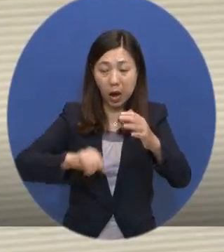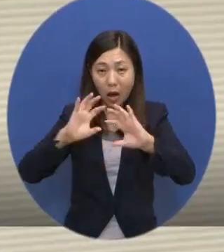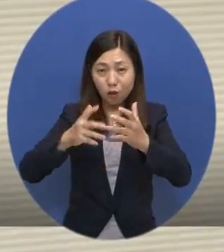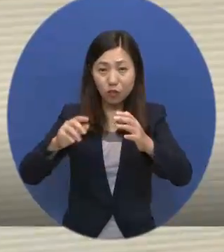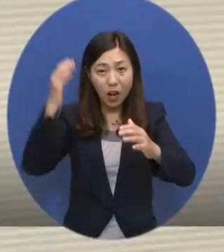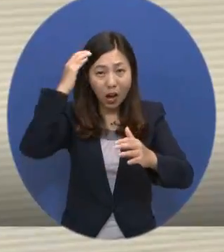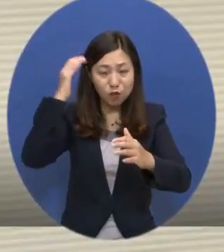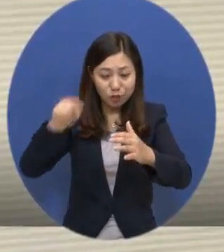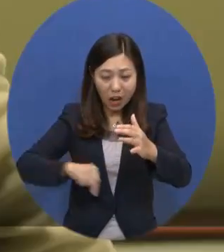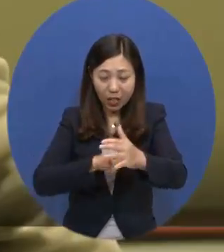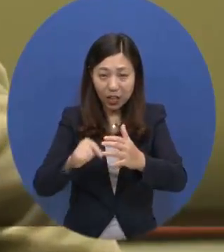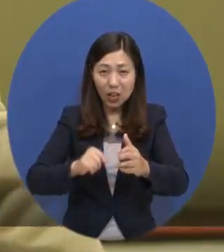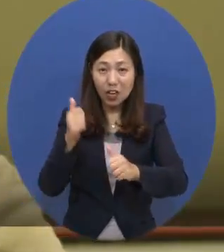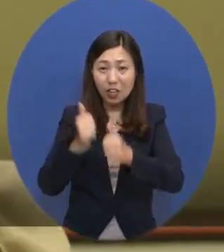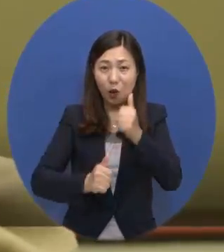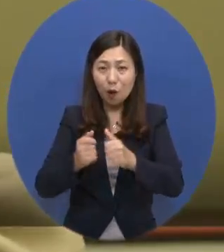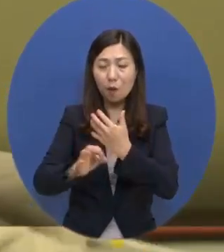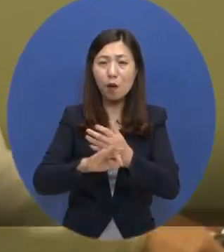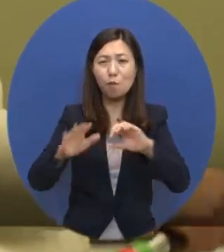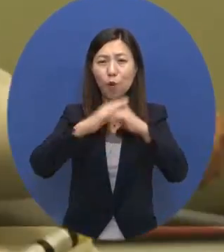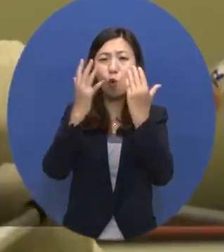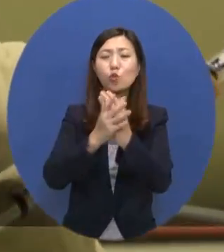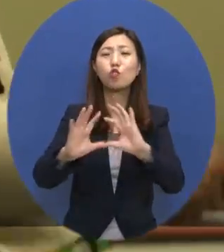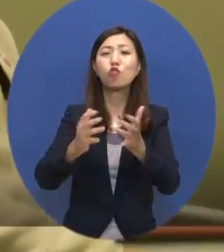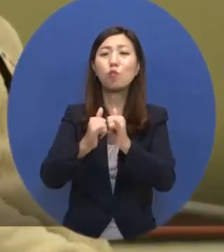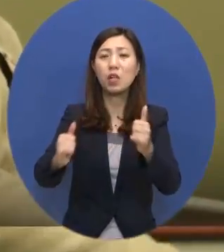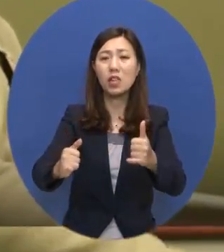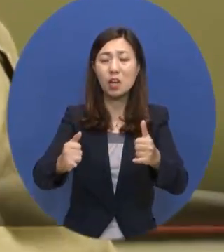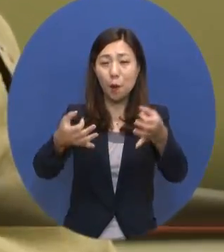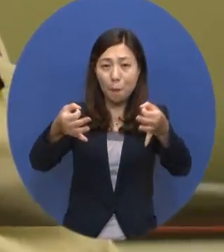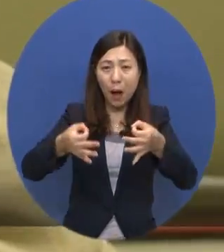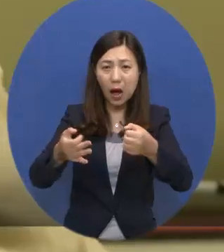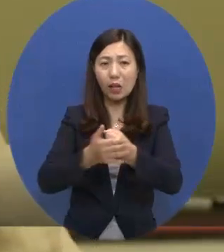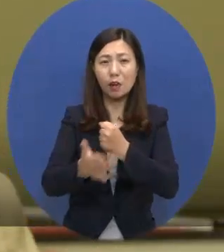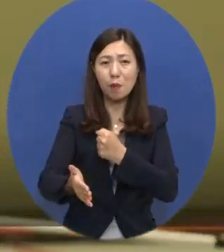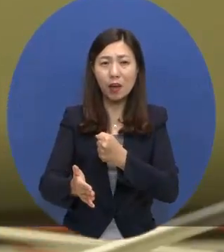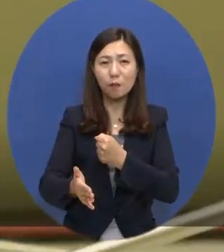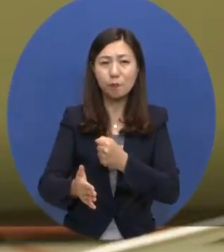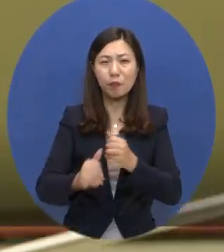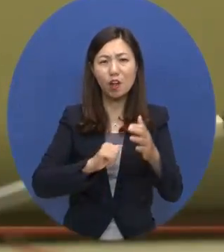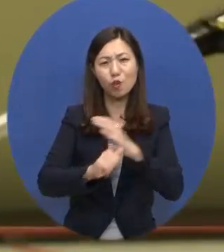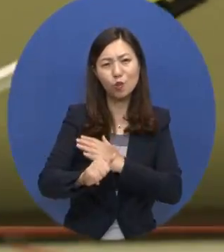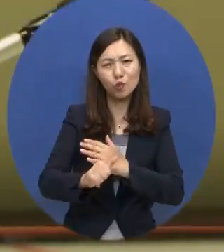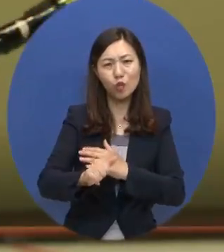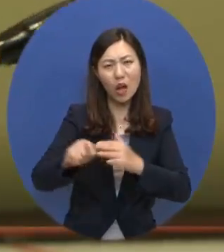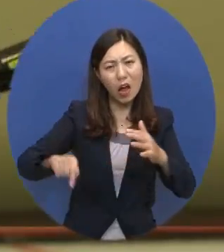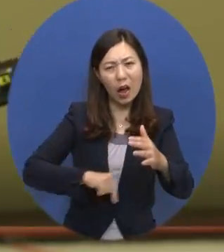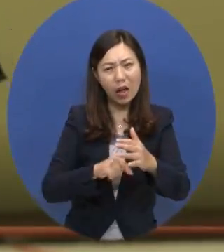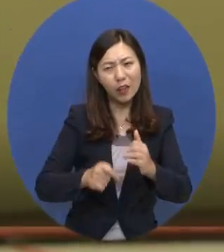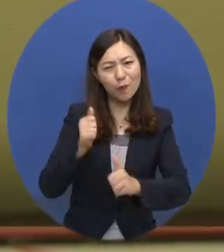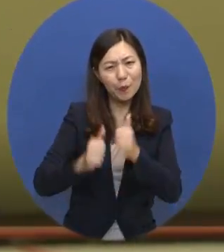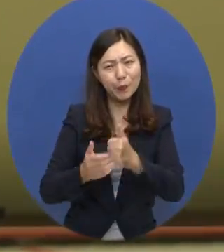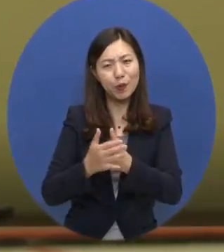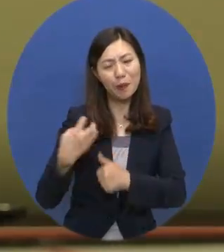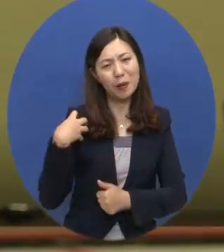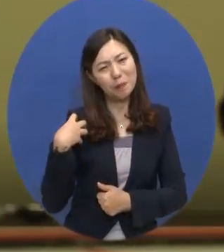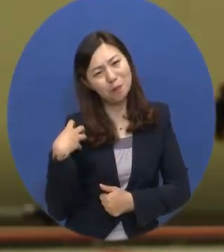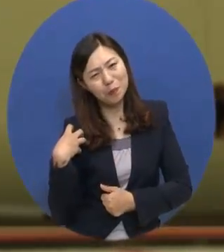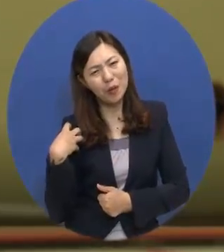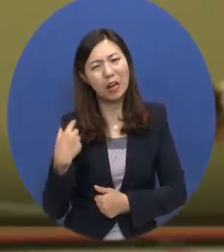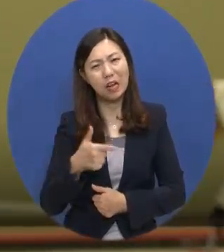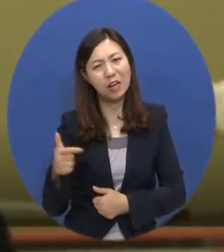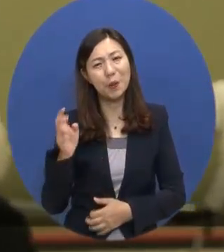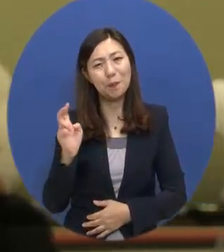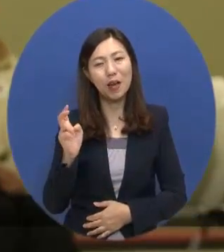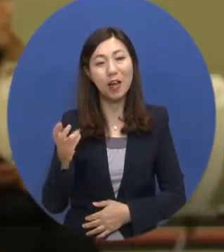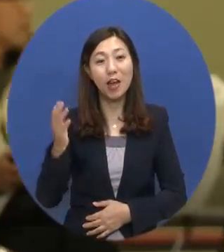이제 국민이니까 아마 선수분들도 그 국내에서 하는 경기에서 오는 부담감이 있지 않을까 싶은데